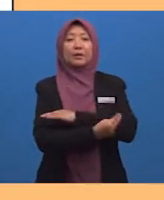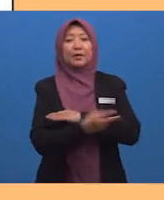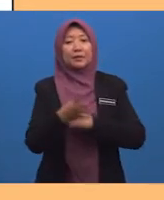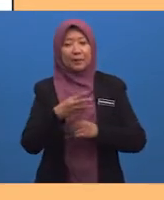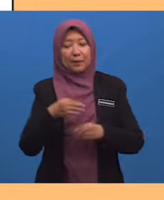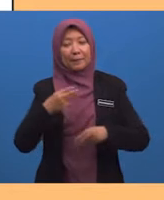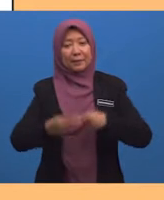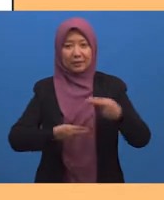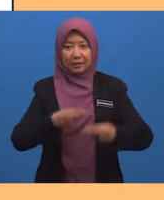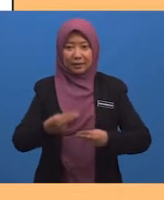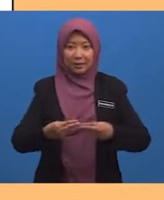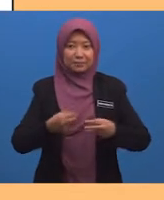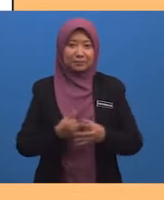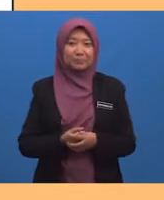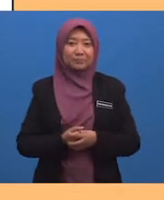perniagaan.